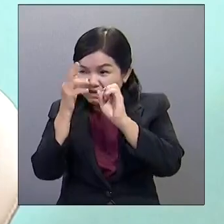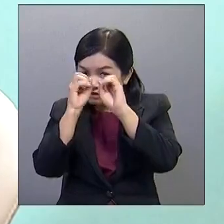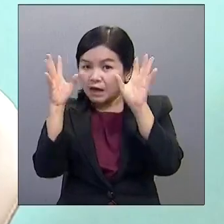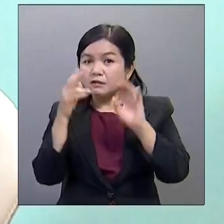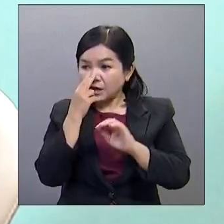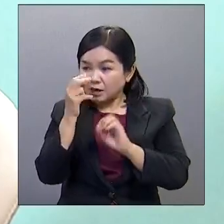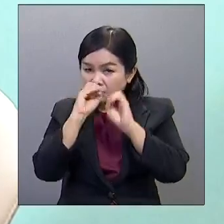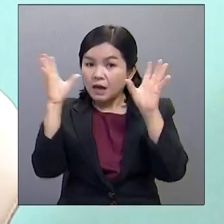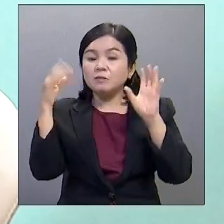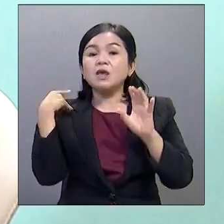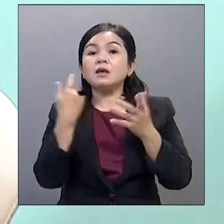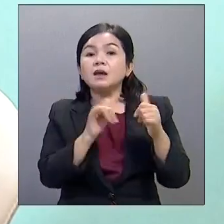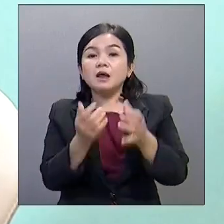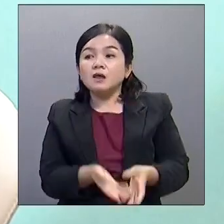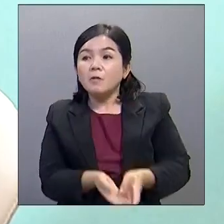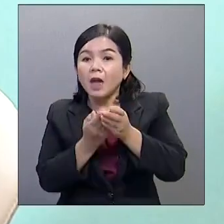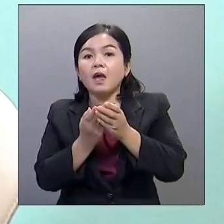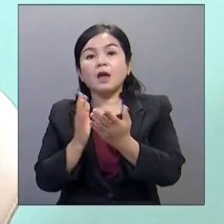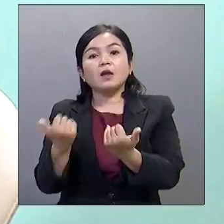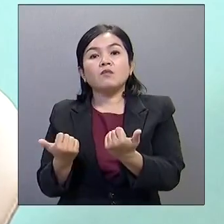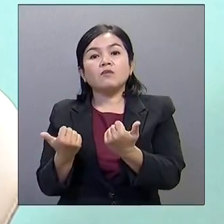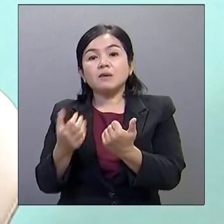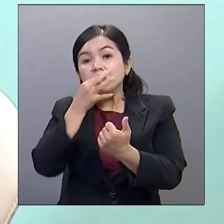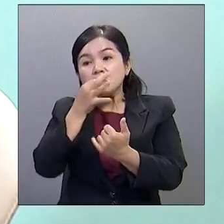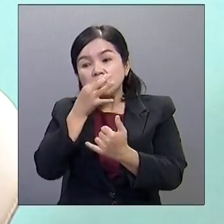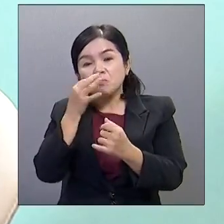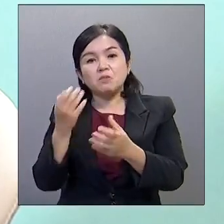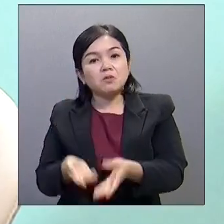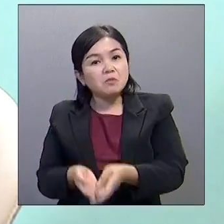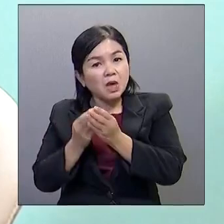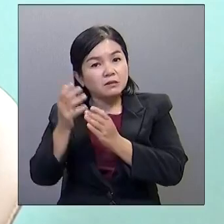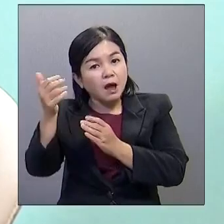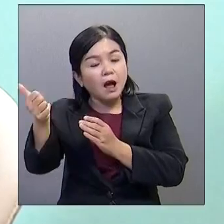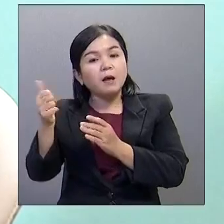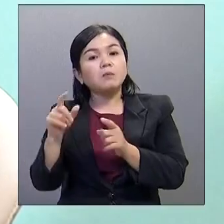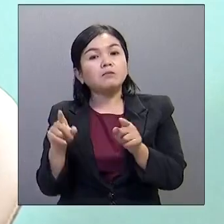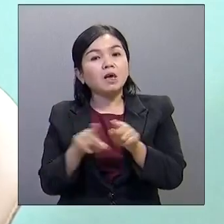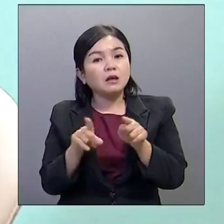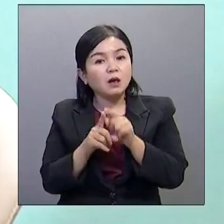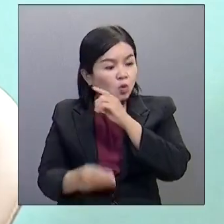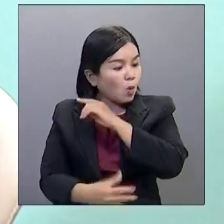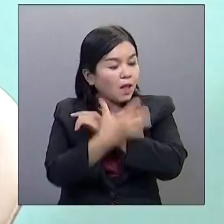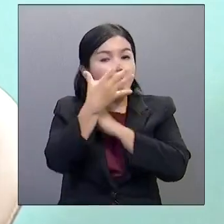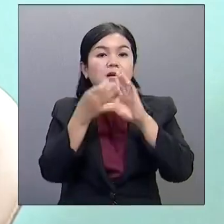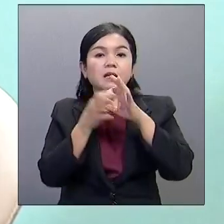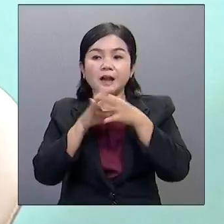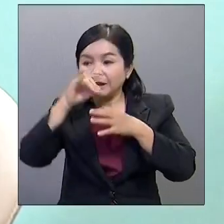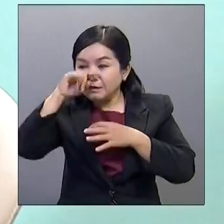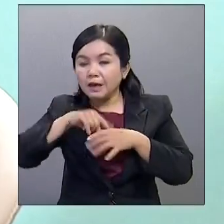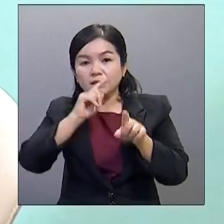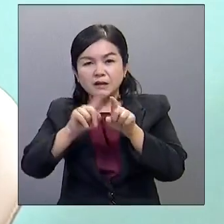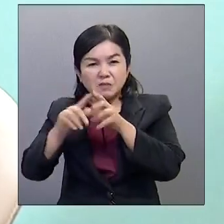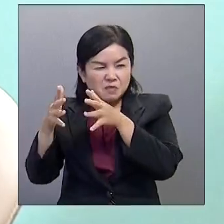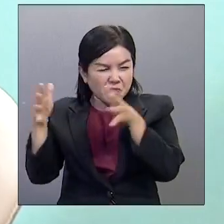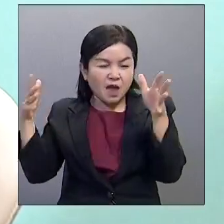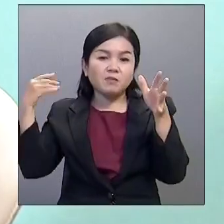ชมพู่บางคนเล่นวอลเลย์บอลไทยแลนด์ลีกบางคนนะคะเดี๋ยวนี้อุ้ยเรื่องของประตูสู่โอกาสของนักกีฬาไทยแล้วกว้างขวาง